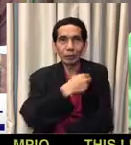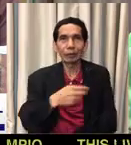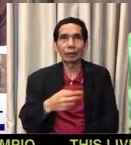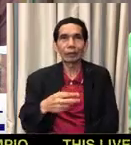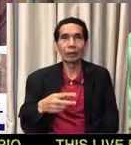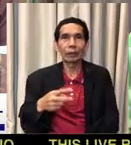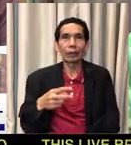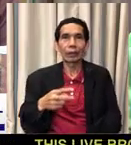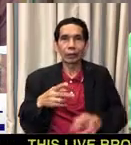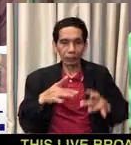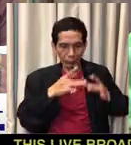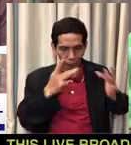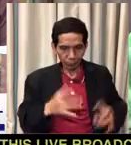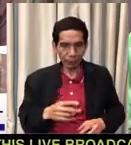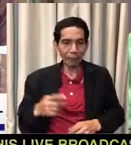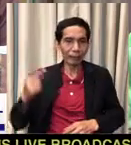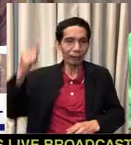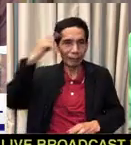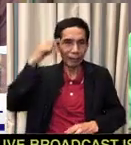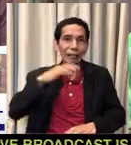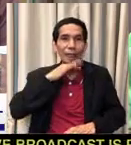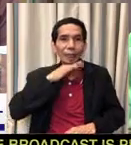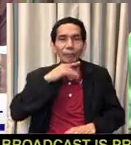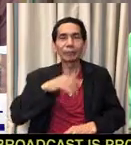Sakit ka sa puso, tanong kinamatay mo.